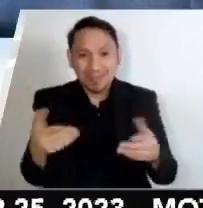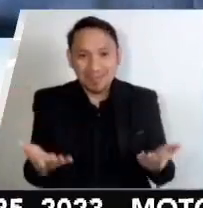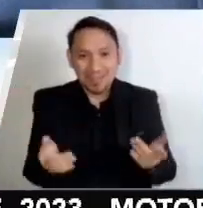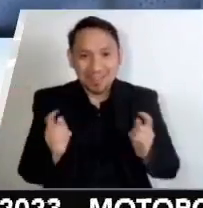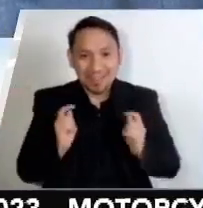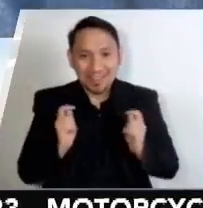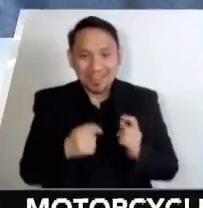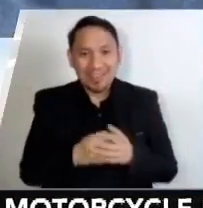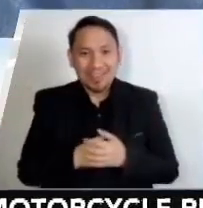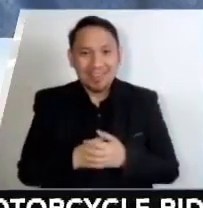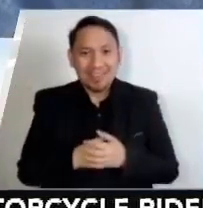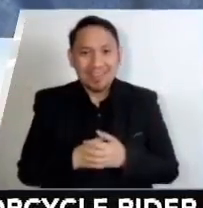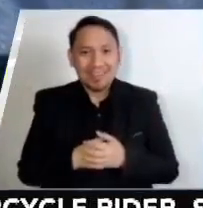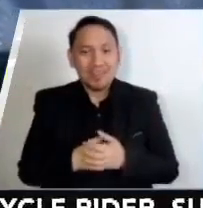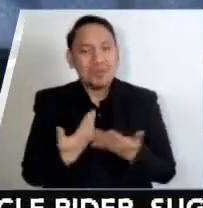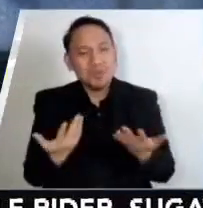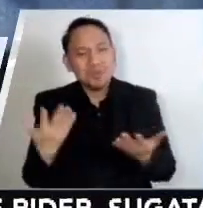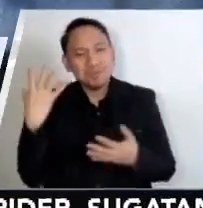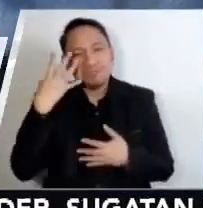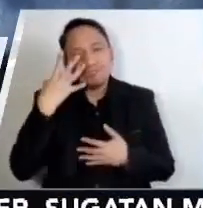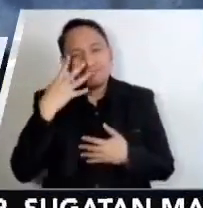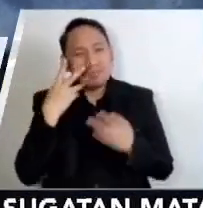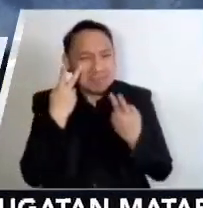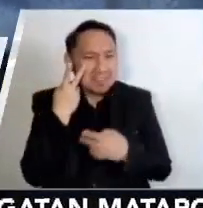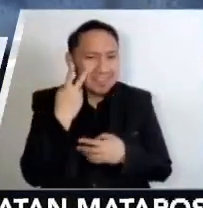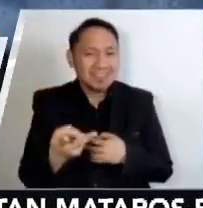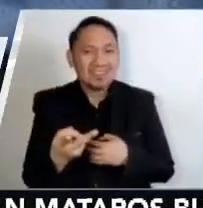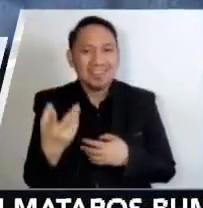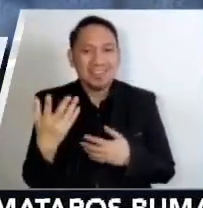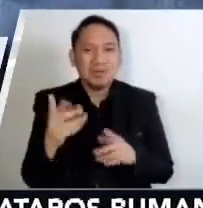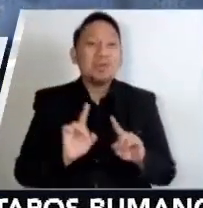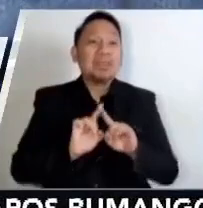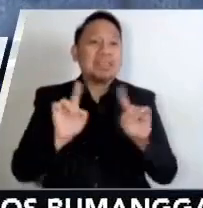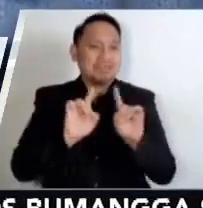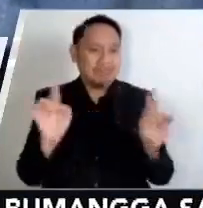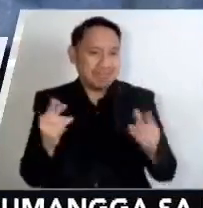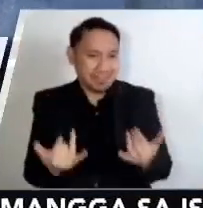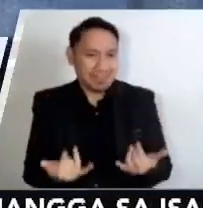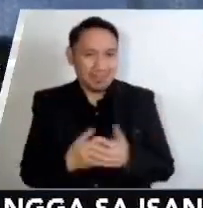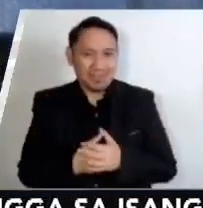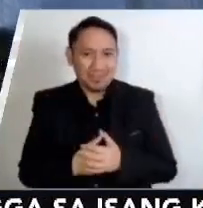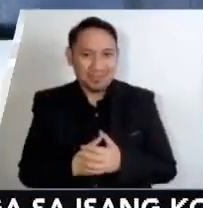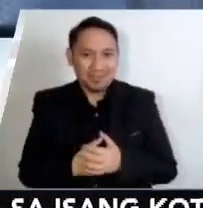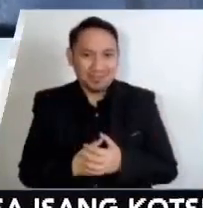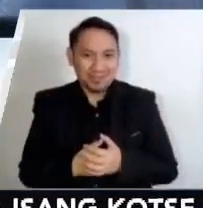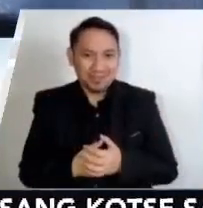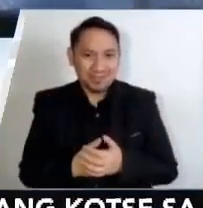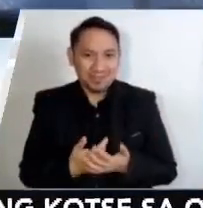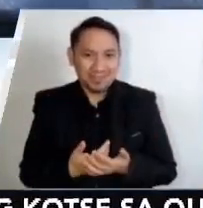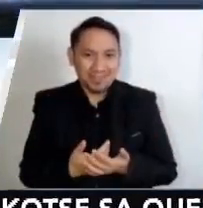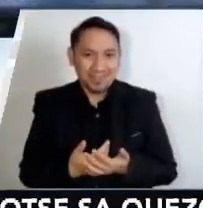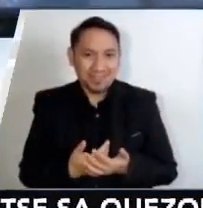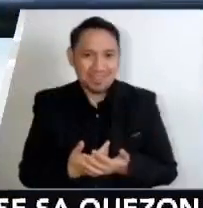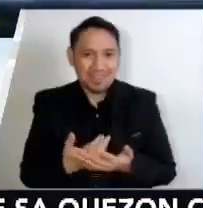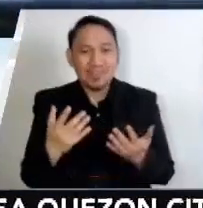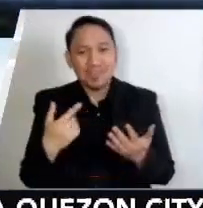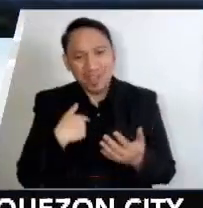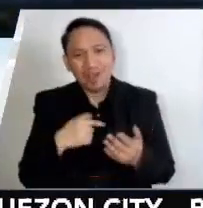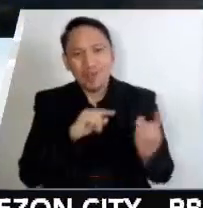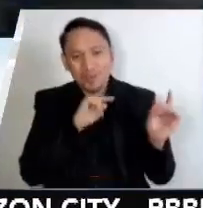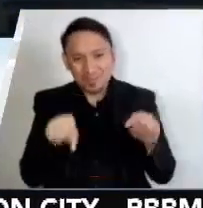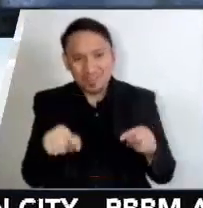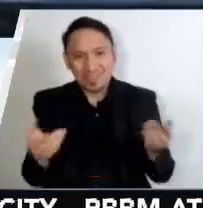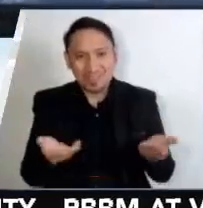kami makakita nga ng naiba naman. Dahil sa amin yun na lang ng iyon, hindi kami na may pumunta dito para